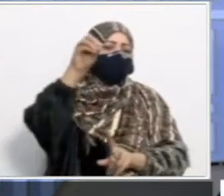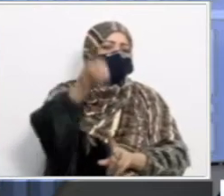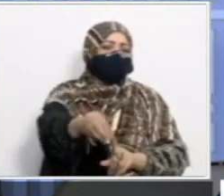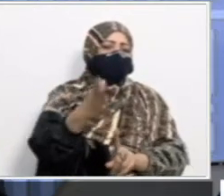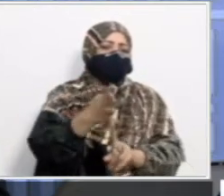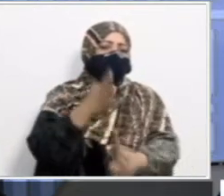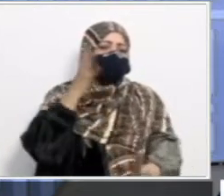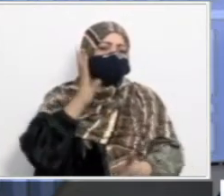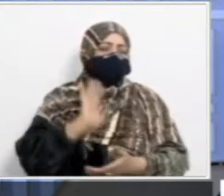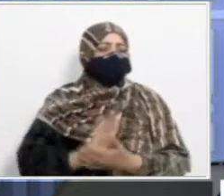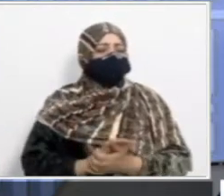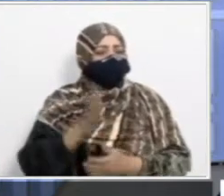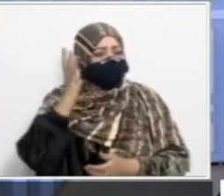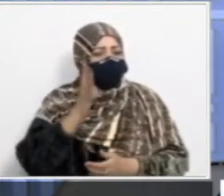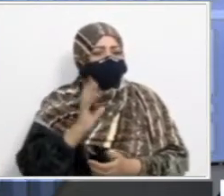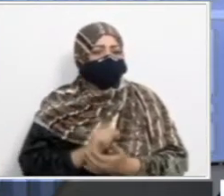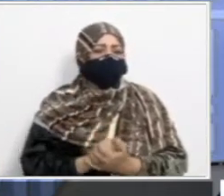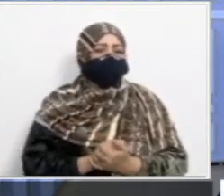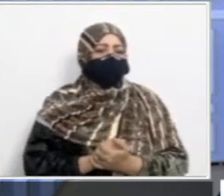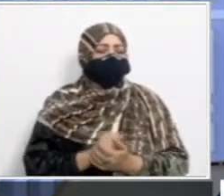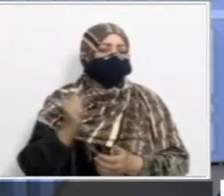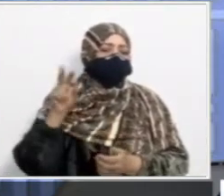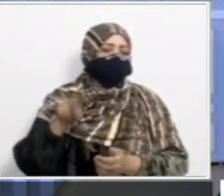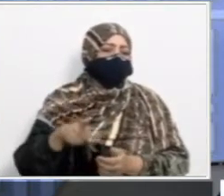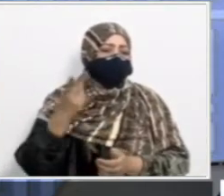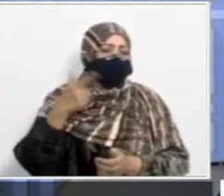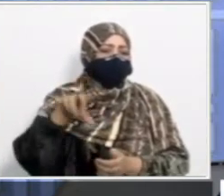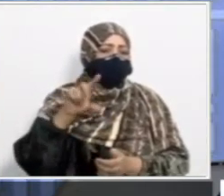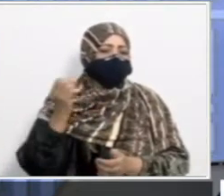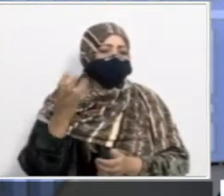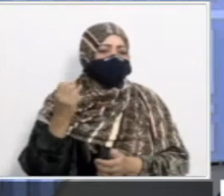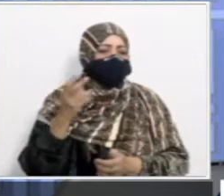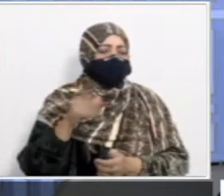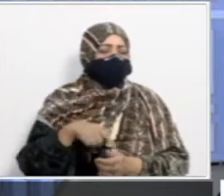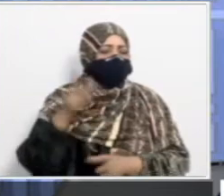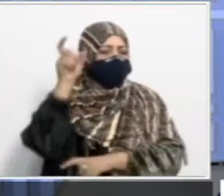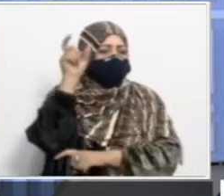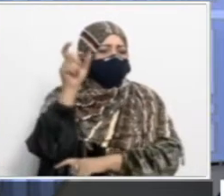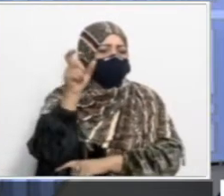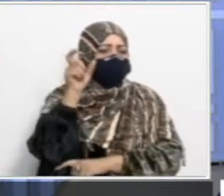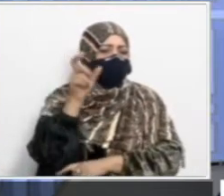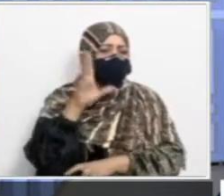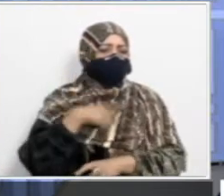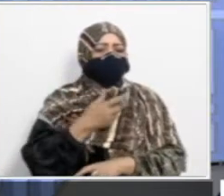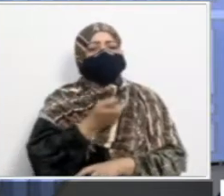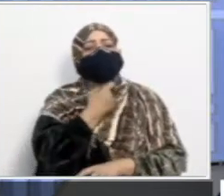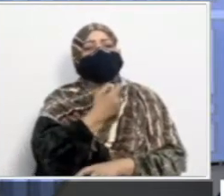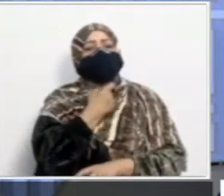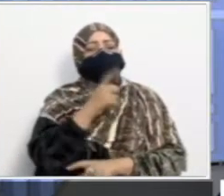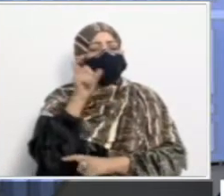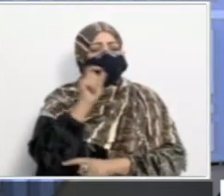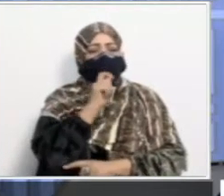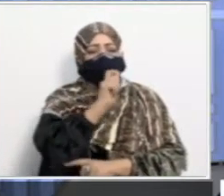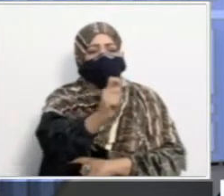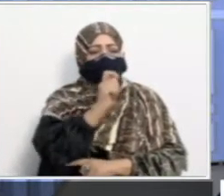الأخ علي بن بنغازي قال فيه خطيب في الجمعة، قالنا إذا كان الشخص فاتوه ركعتين مثلا من